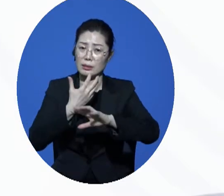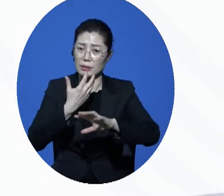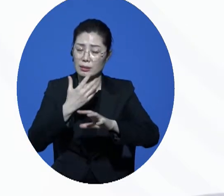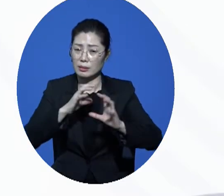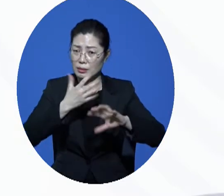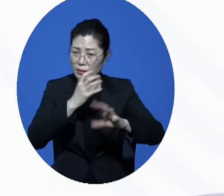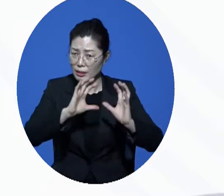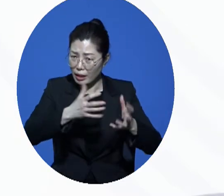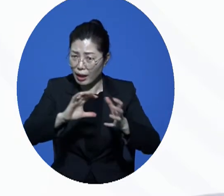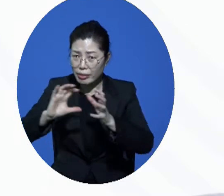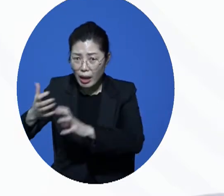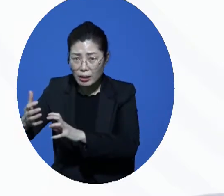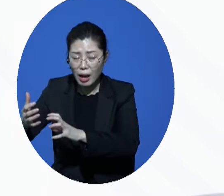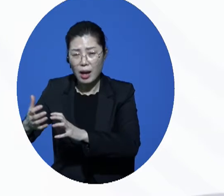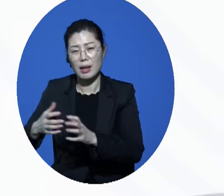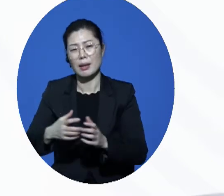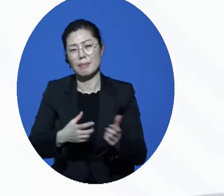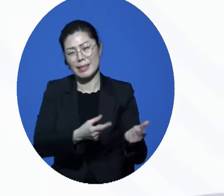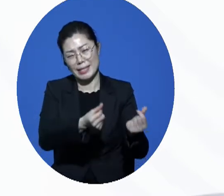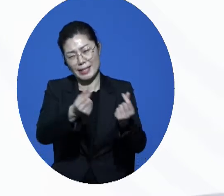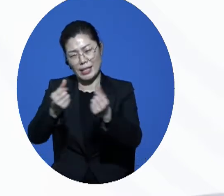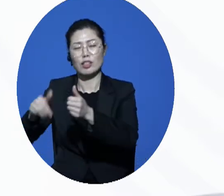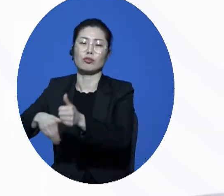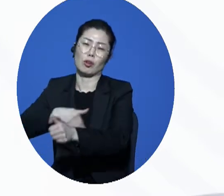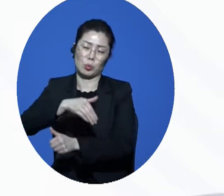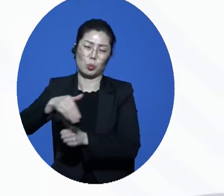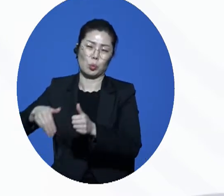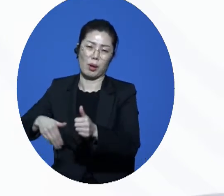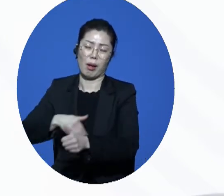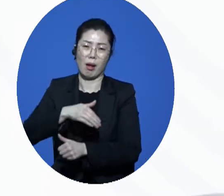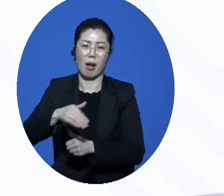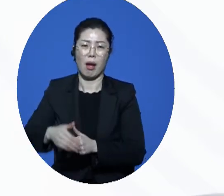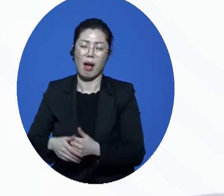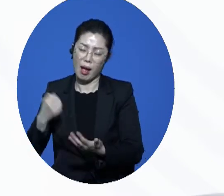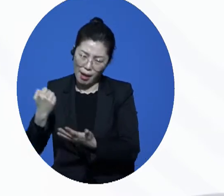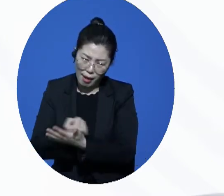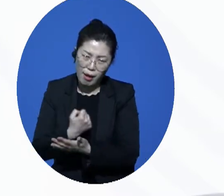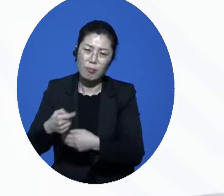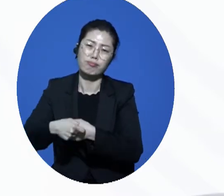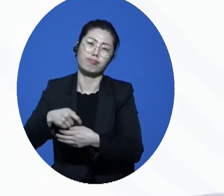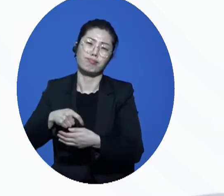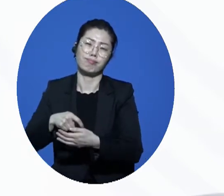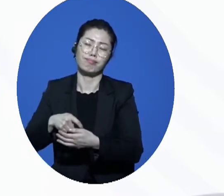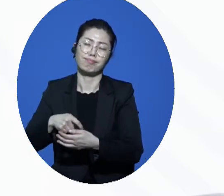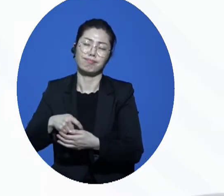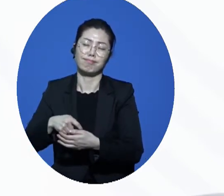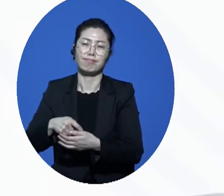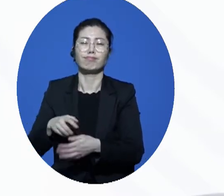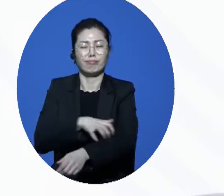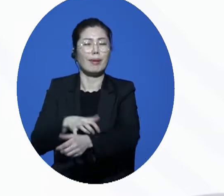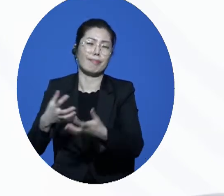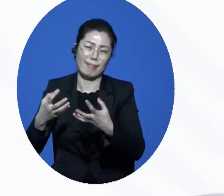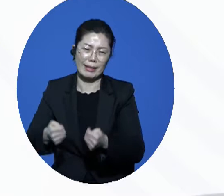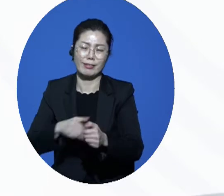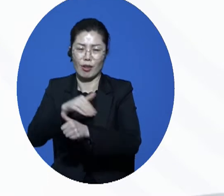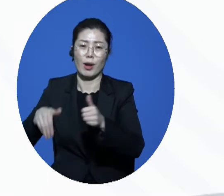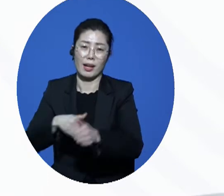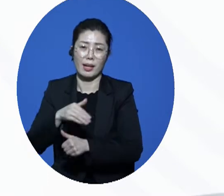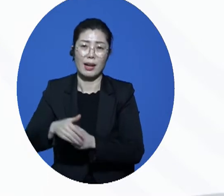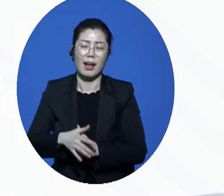이 방면에서는 미비한 모습을 보였습니다. 정말로 안타깝고 불편한 그런 진실들을 우리가 확인할 수가